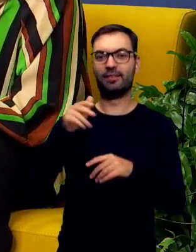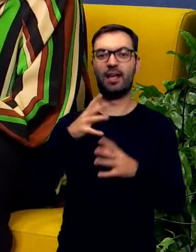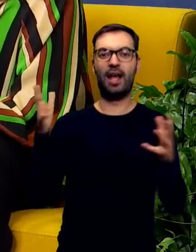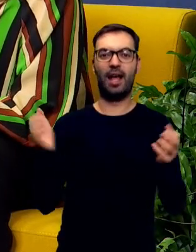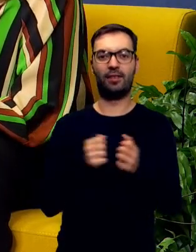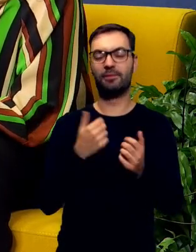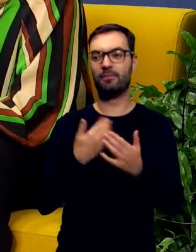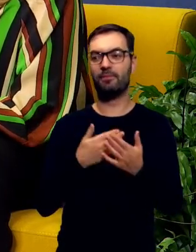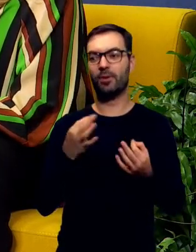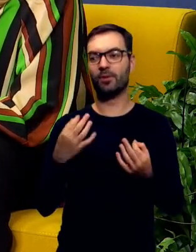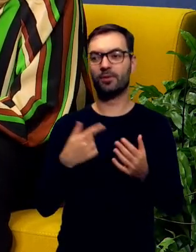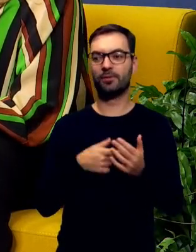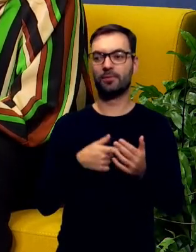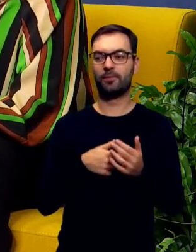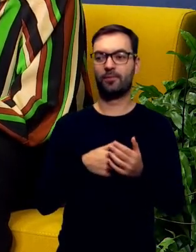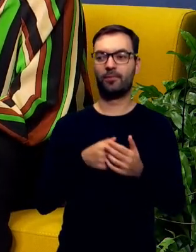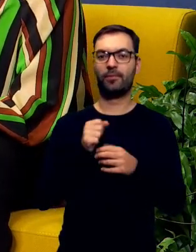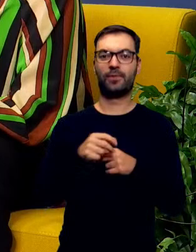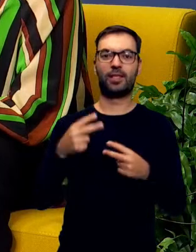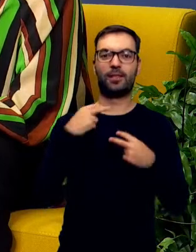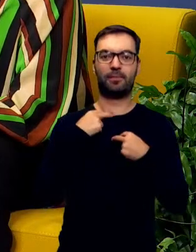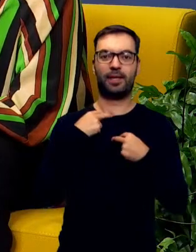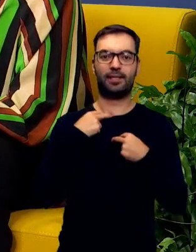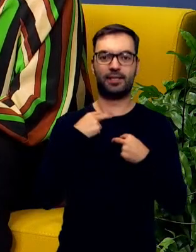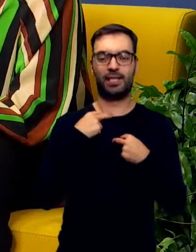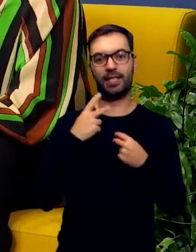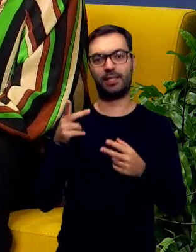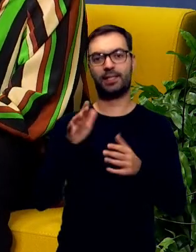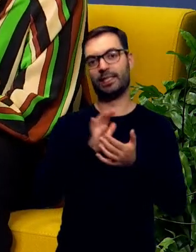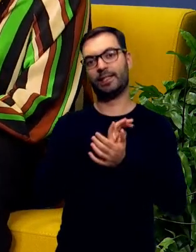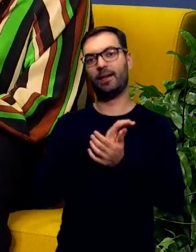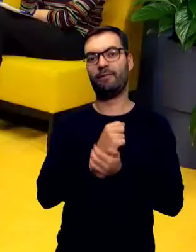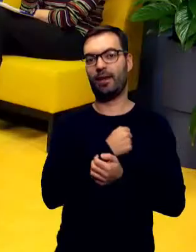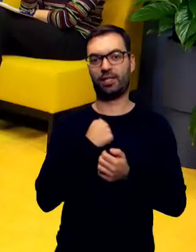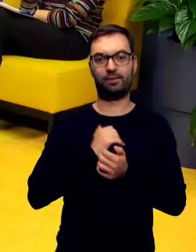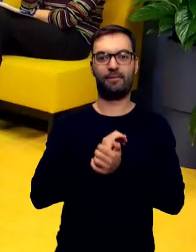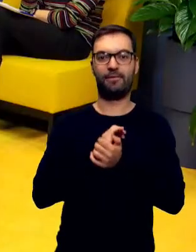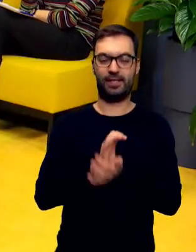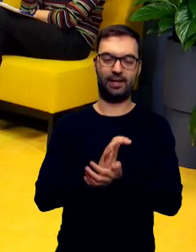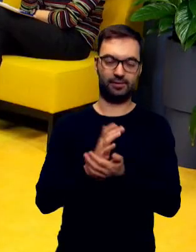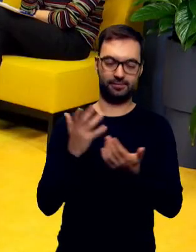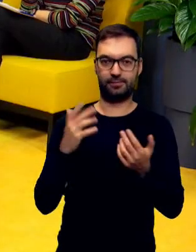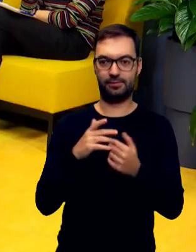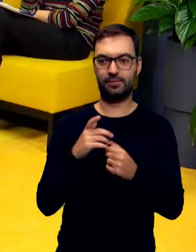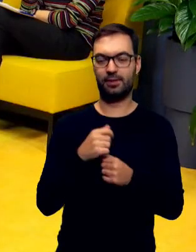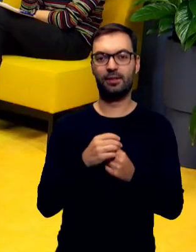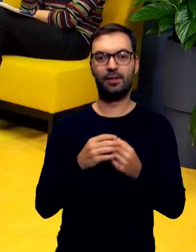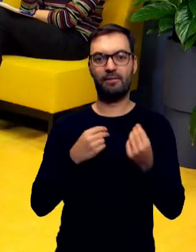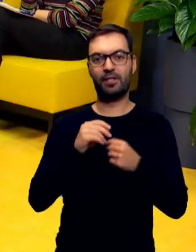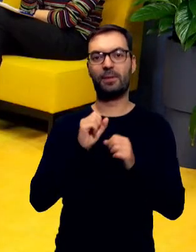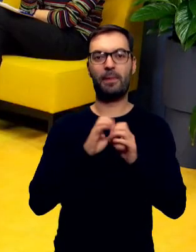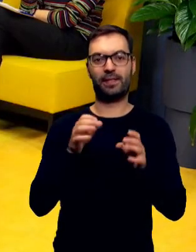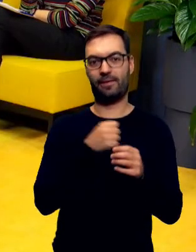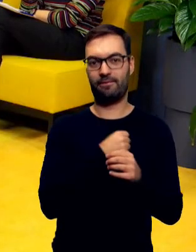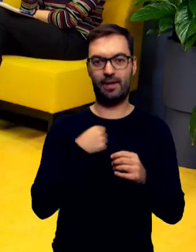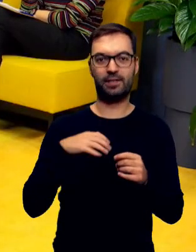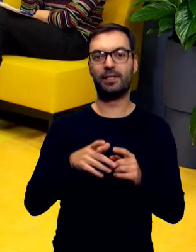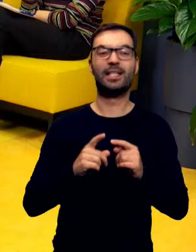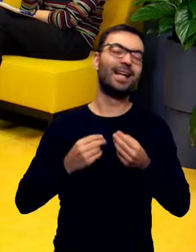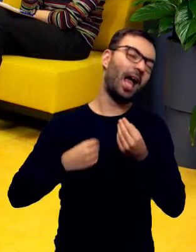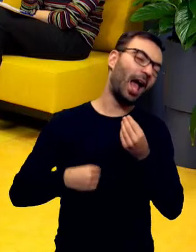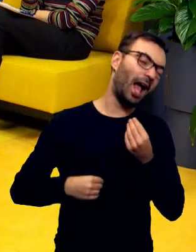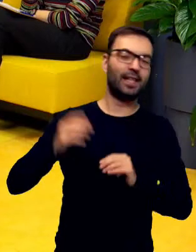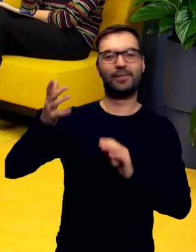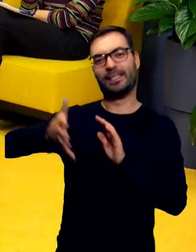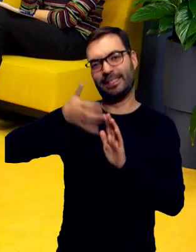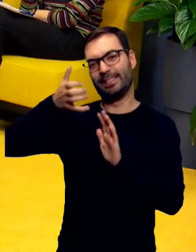jest taka presja wydawców z Warszawy, no bo jasne, powiedzmy media są w Warszawie, żeby właśnie jak najwięcej